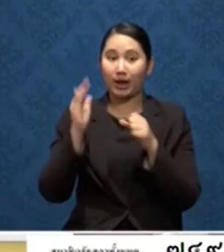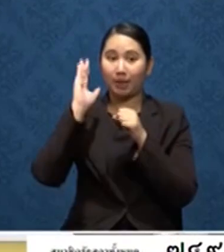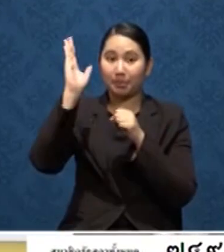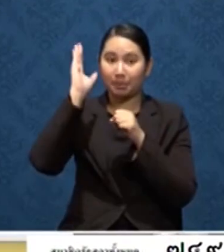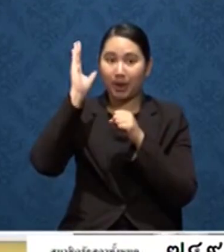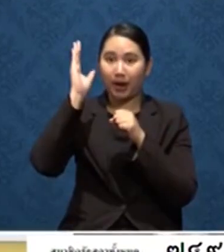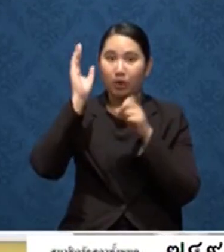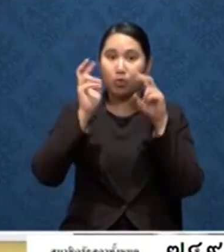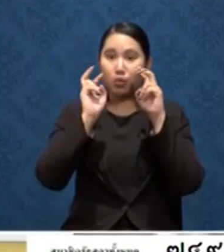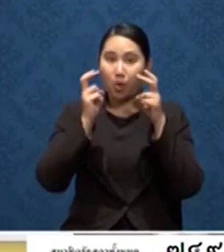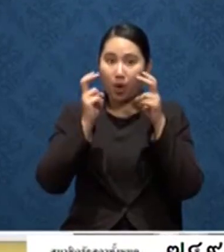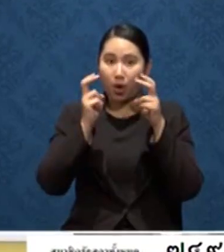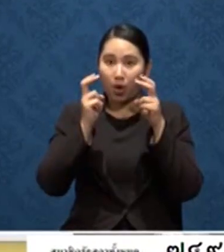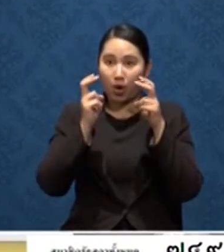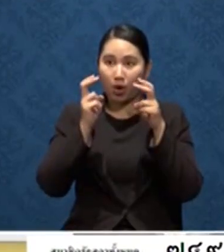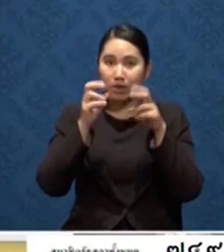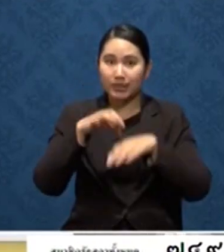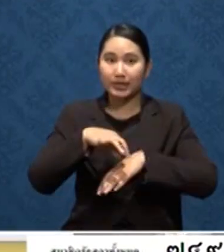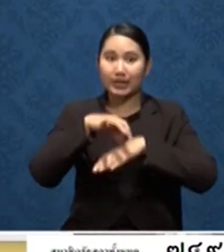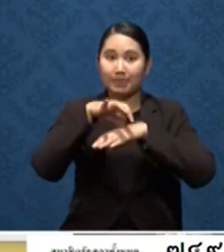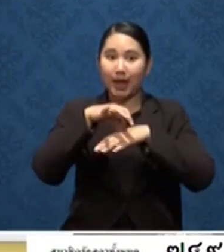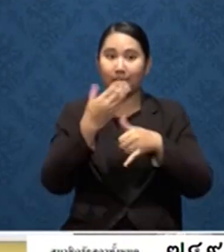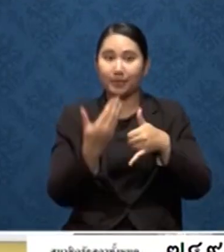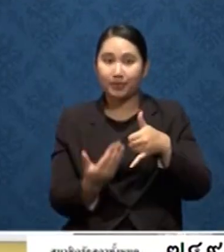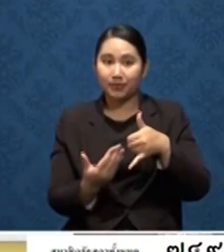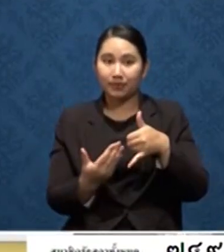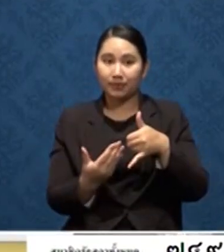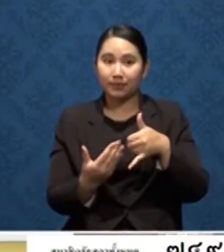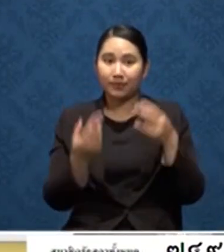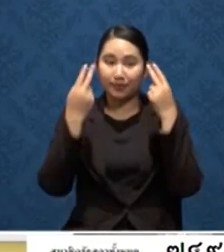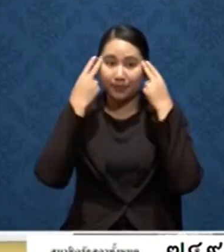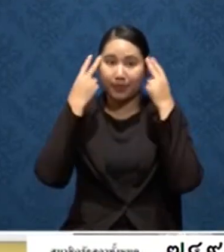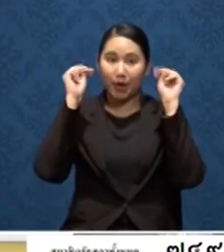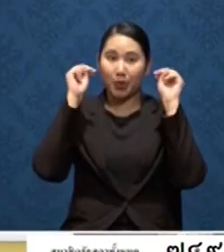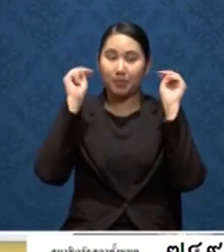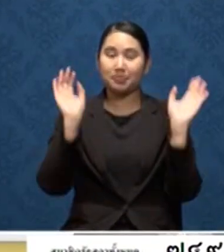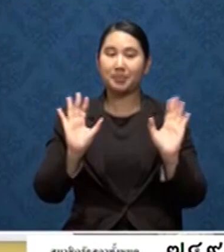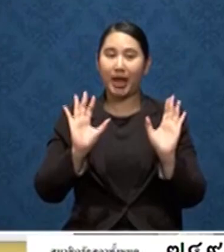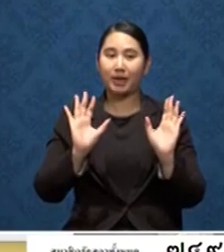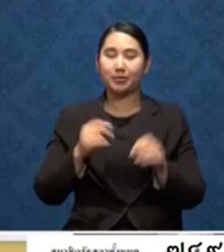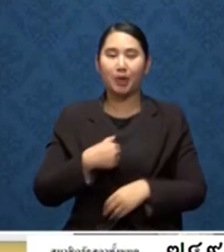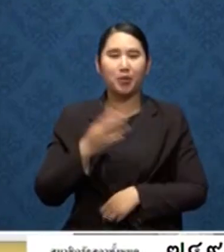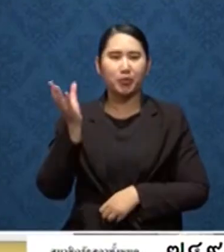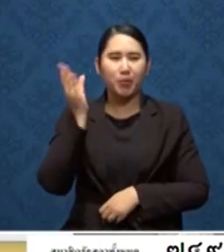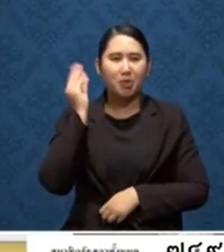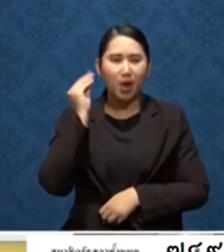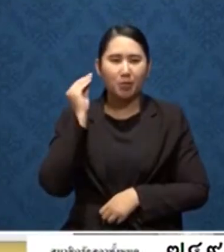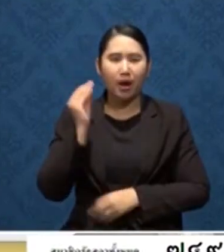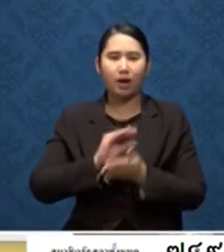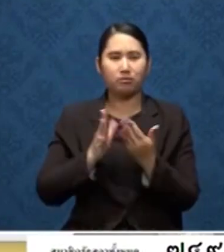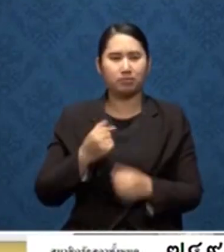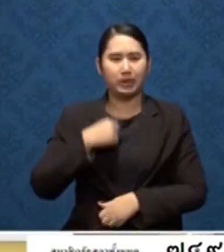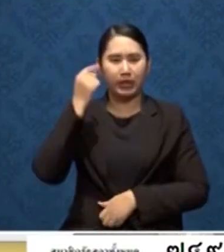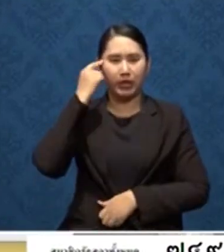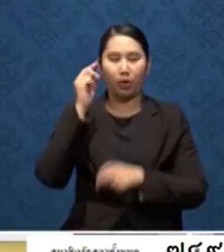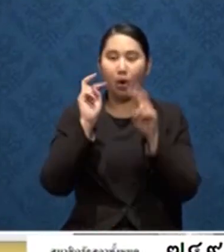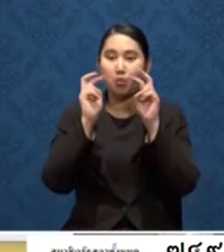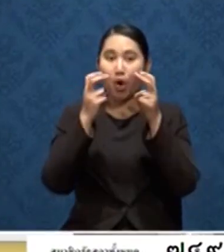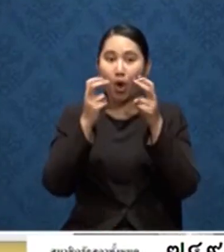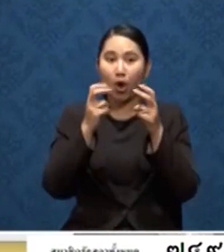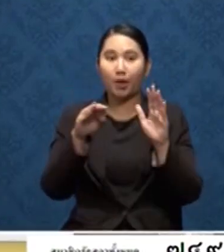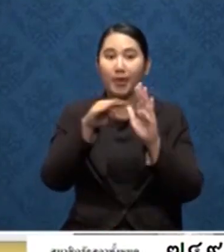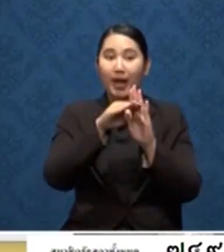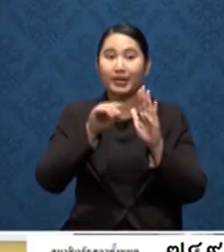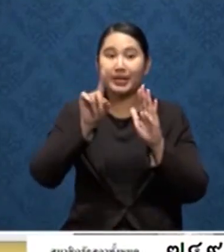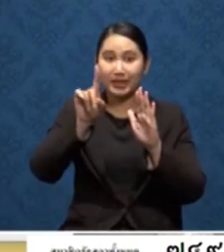ไม่ได้เป็นการอภิปรายเพื่อพิจารณาบุคคลซึ่งสมควรได้รับแต่งตั้งเป็นนายกรัฐมนตรีแต่เป็นการอภิปรายในวาระที่